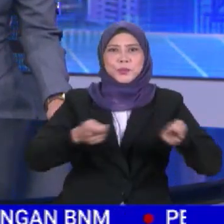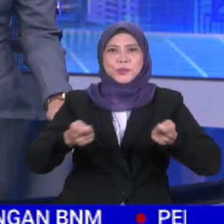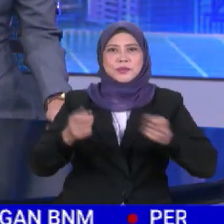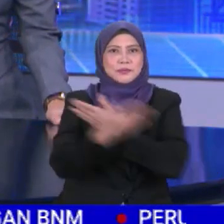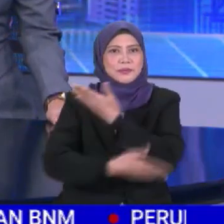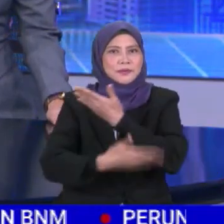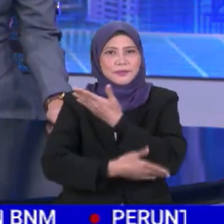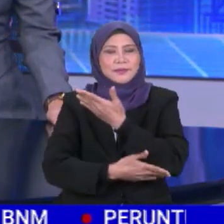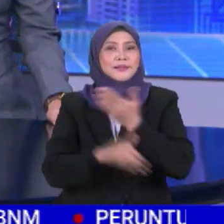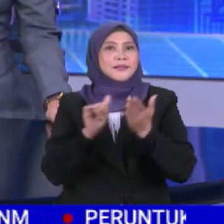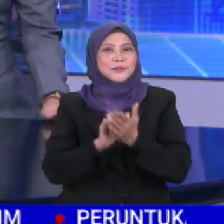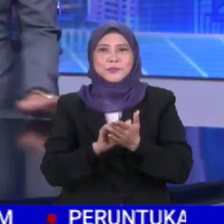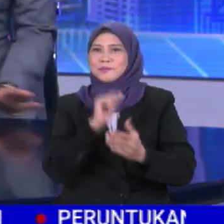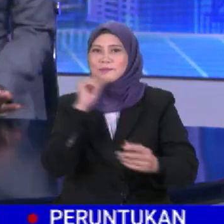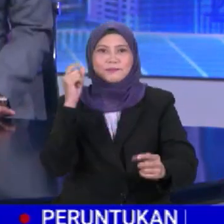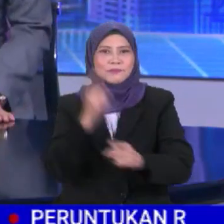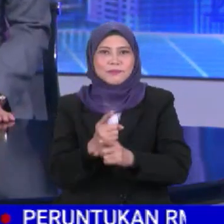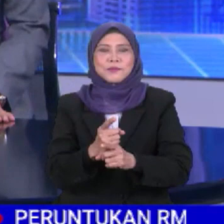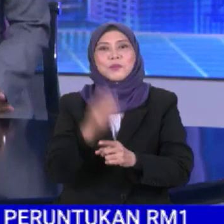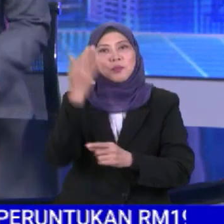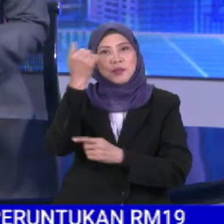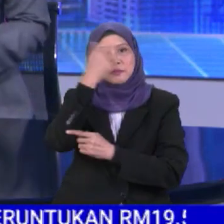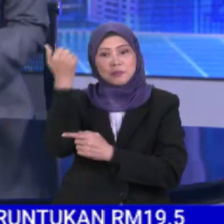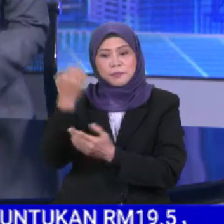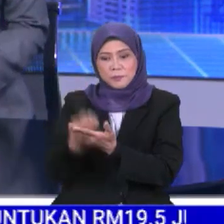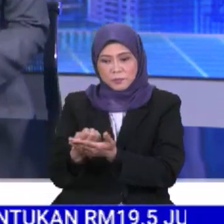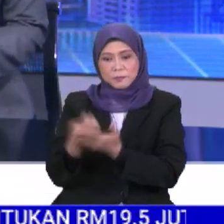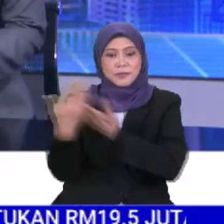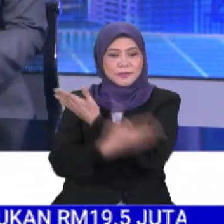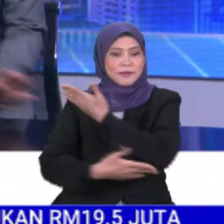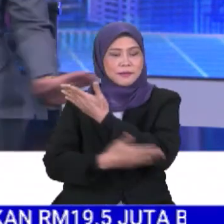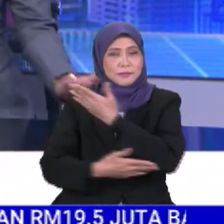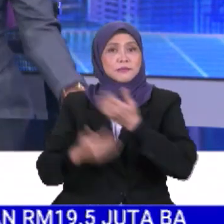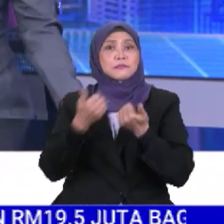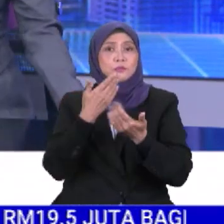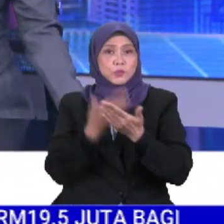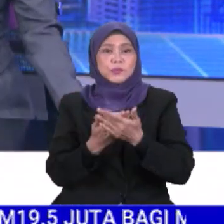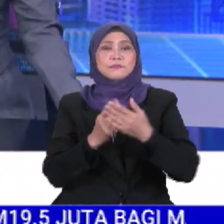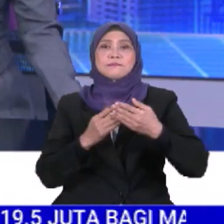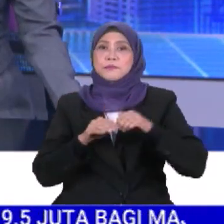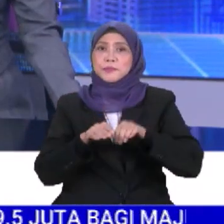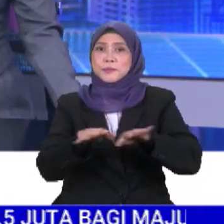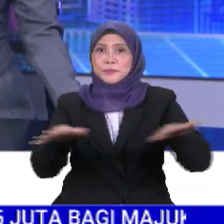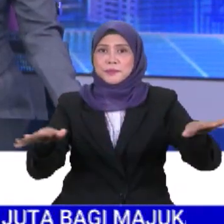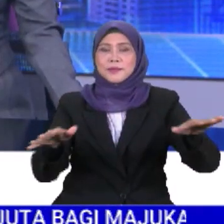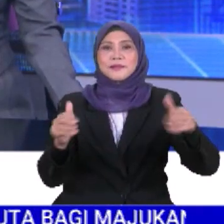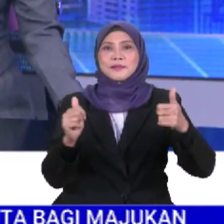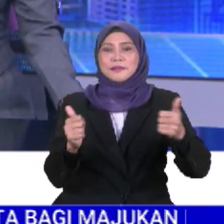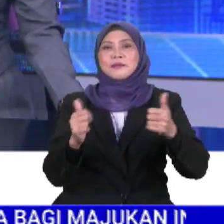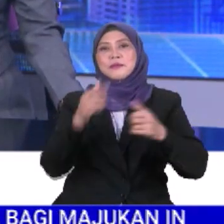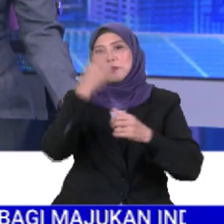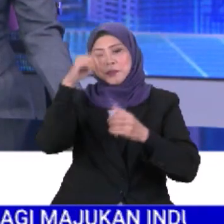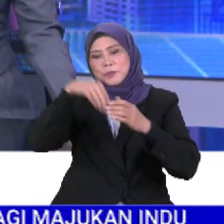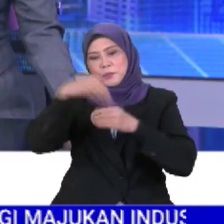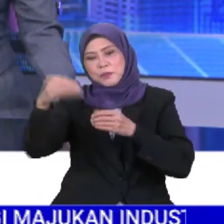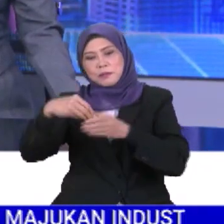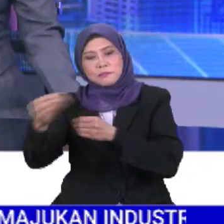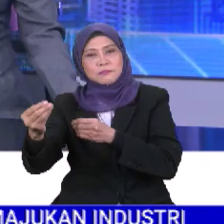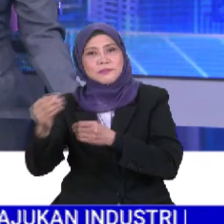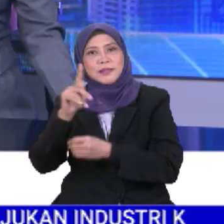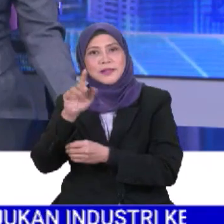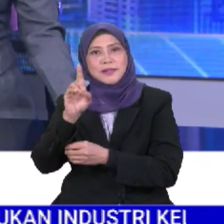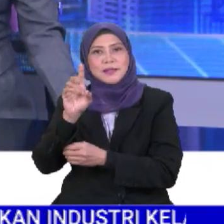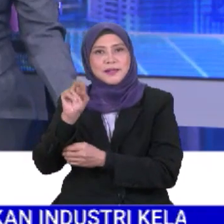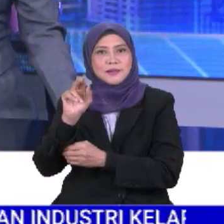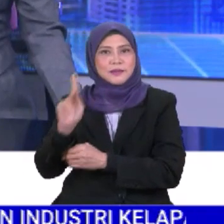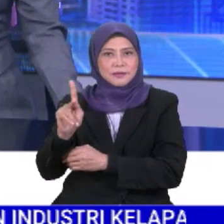itu disifatkan tidak berasas memandangkan ekonomi negara berkembang pesat berdasarkan pertumbuhan keluaran dalam negara kasar